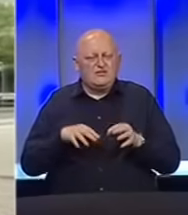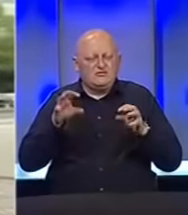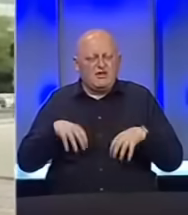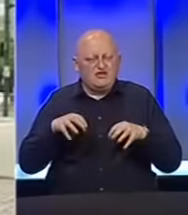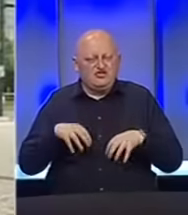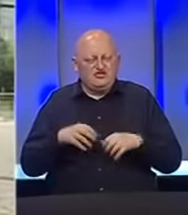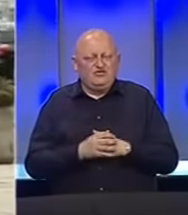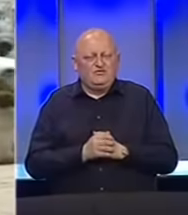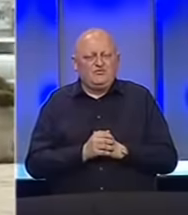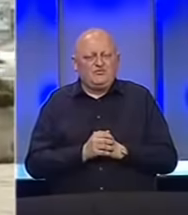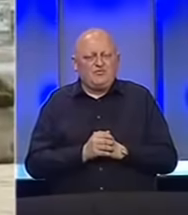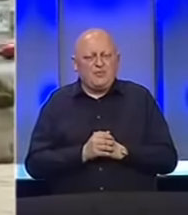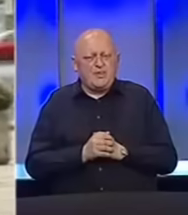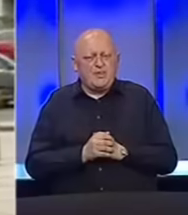će kiša.